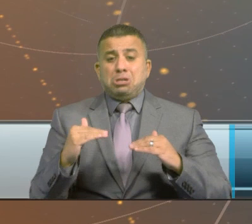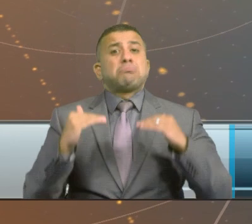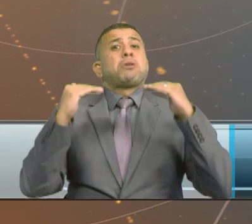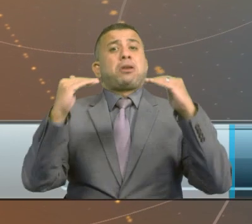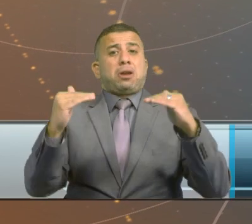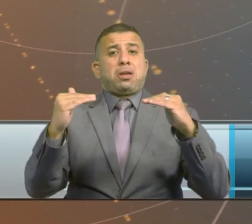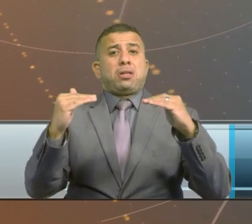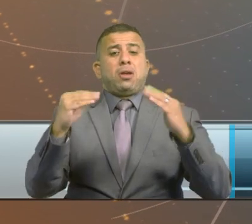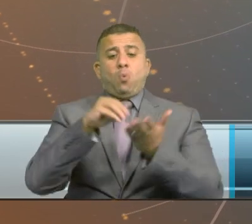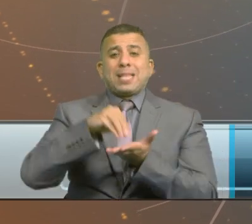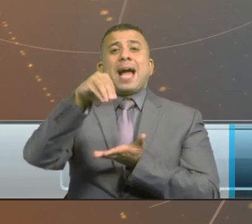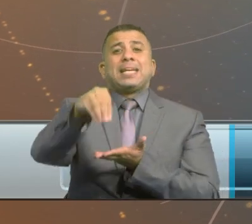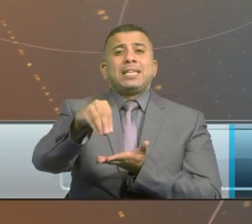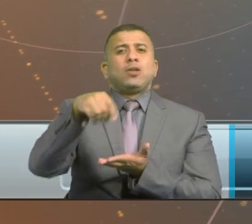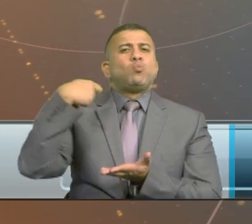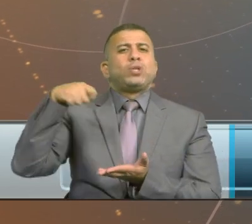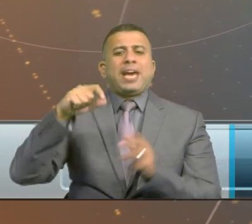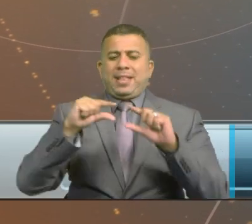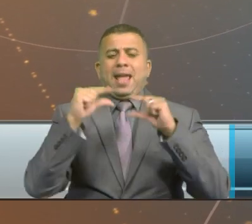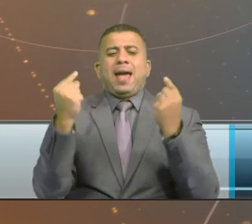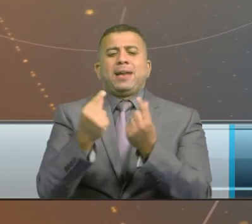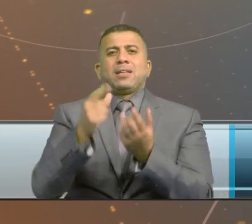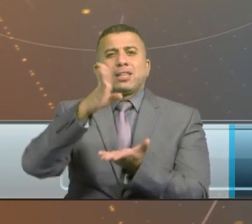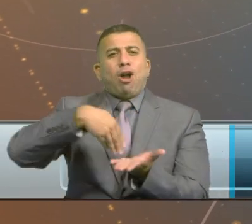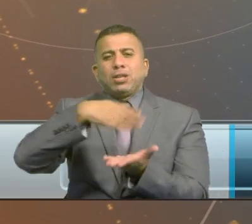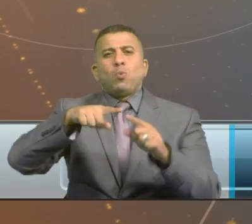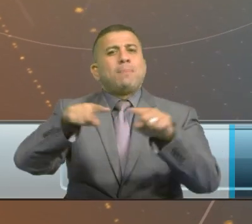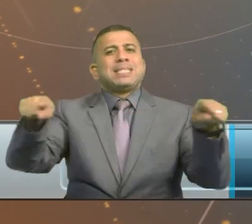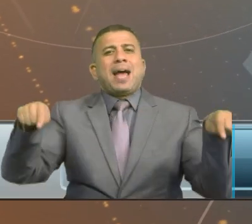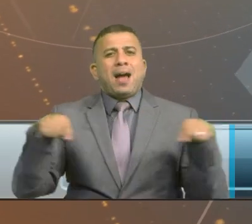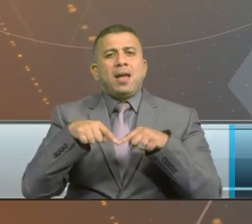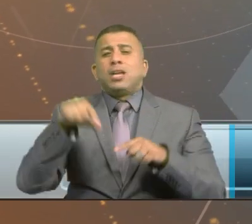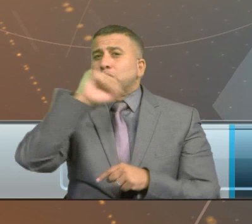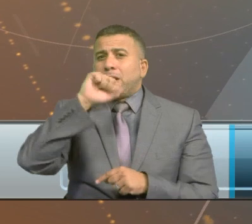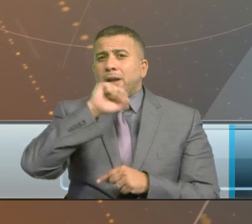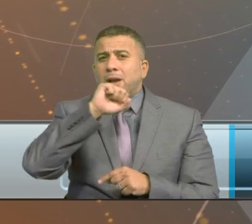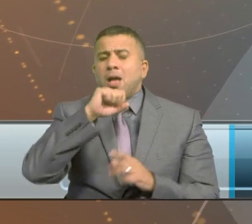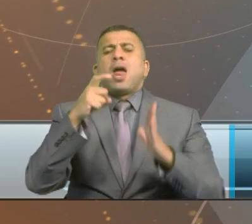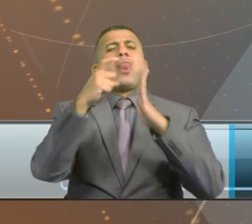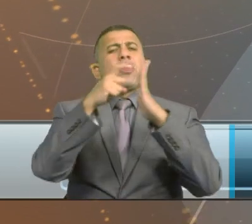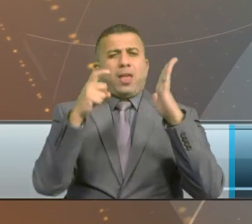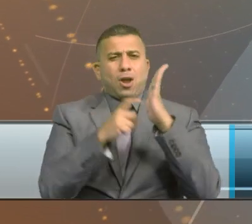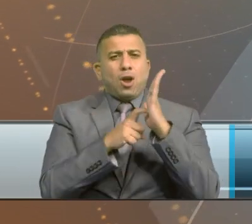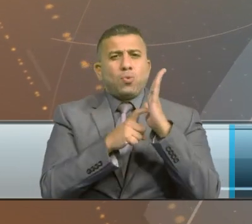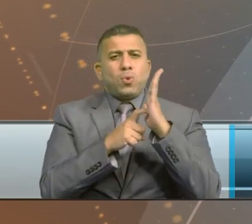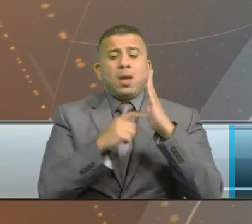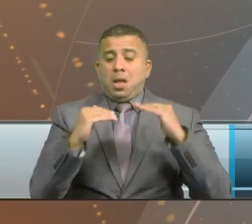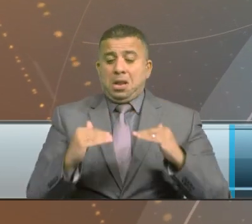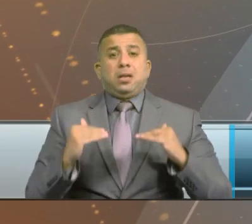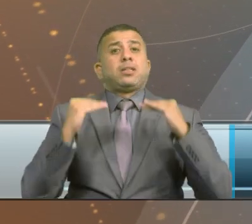بشان ترقيتي وتعيينه مدير لدائره التخطيط والمساحه في اماره الشارقه